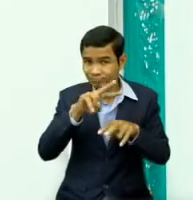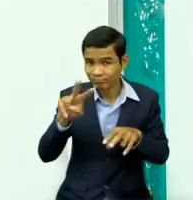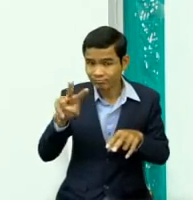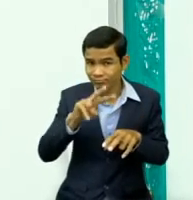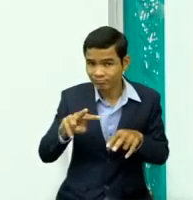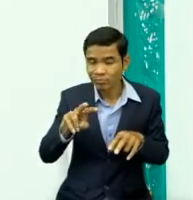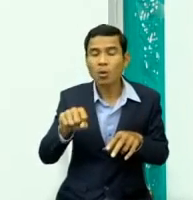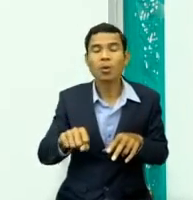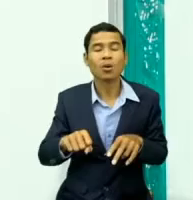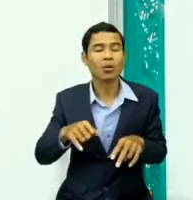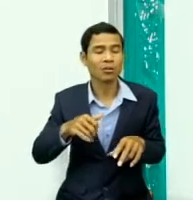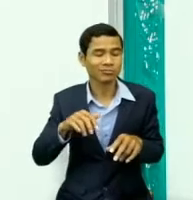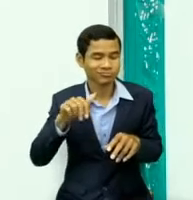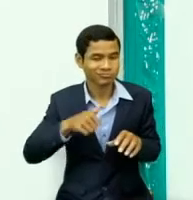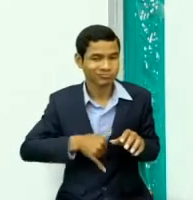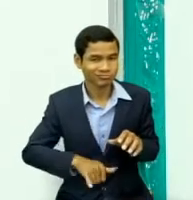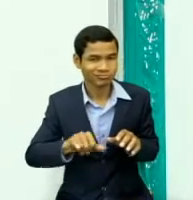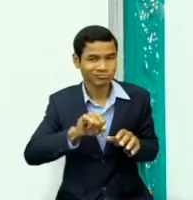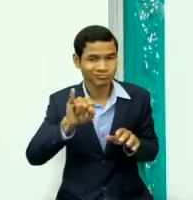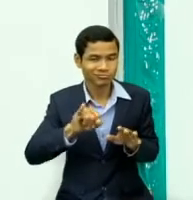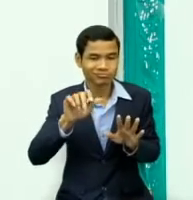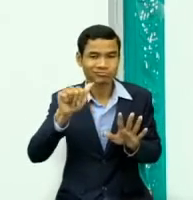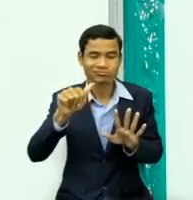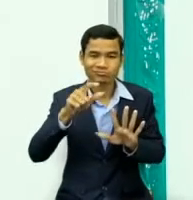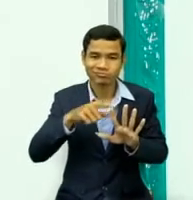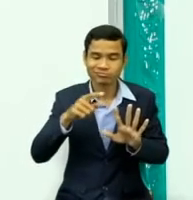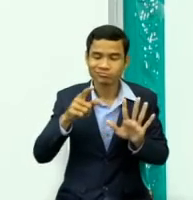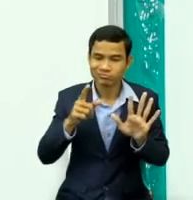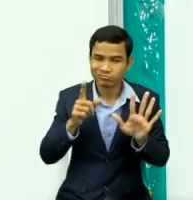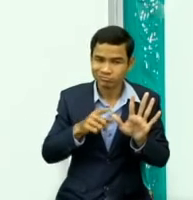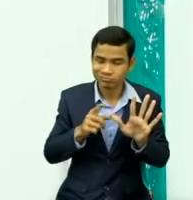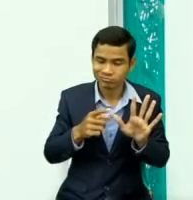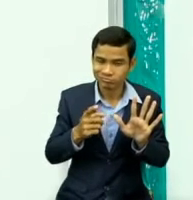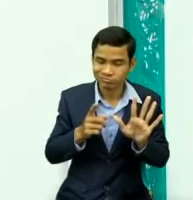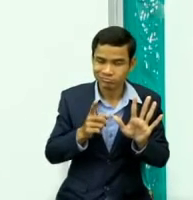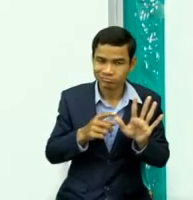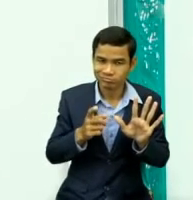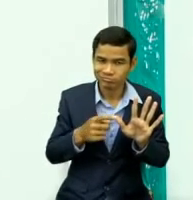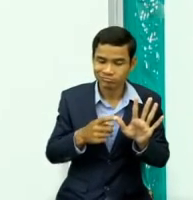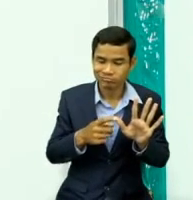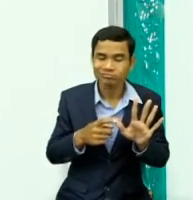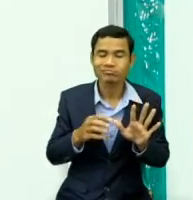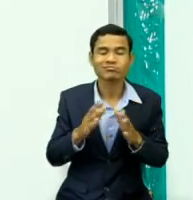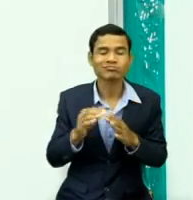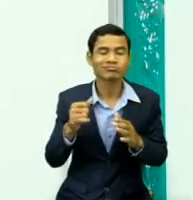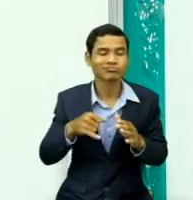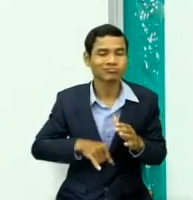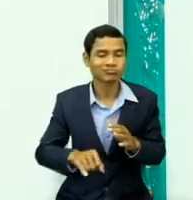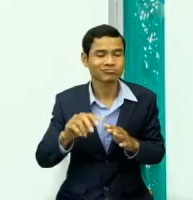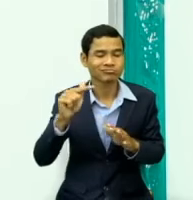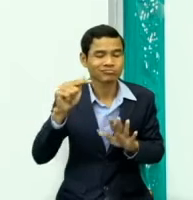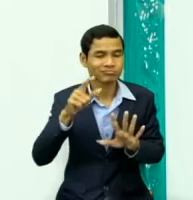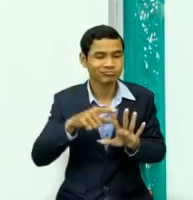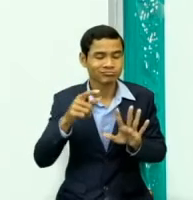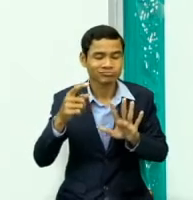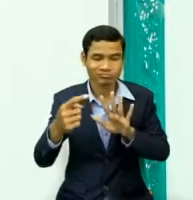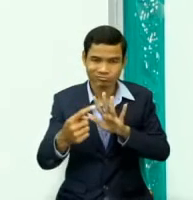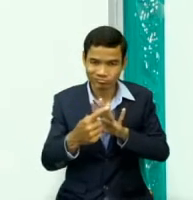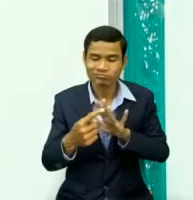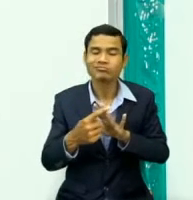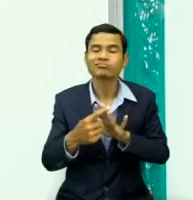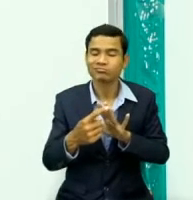chà cứ chảy nhá nhẹ nhõm chảy ngổ nó còn nó chà đấy nít con trả lời thả chào nhá nhẹ